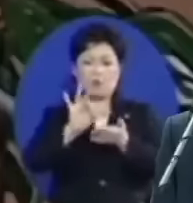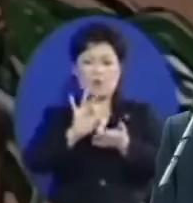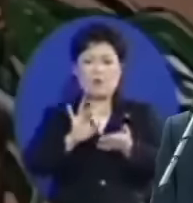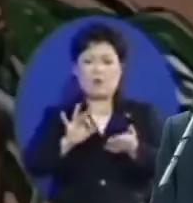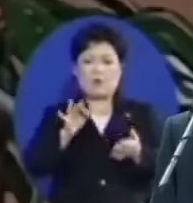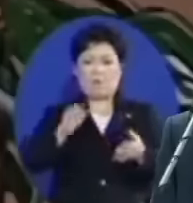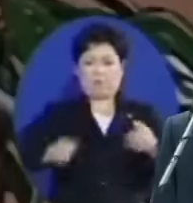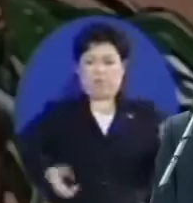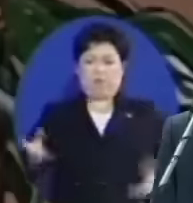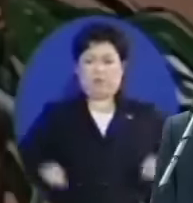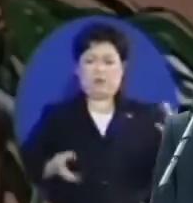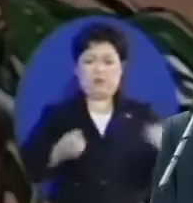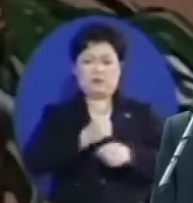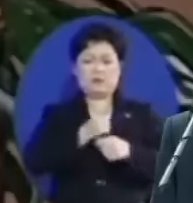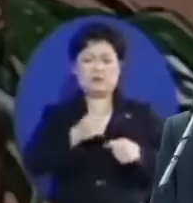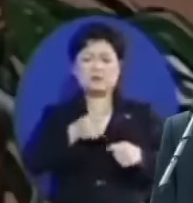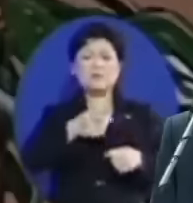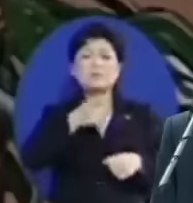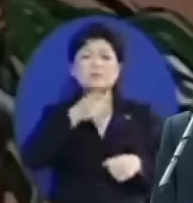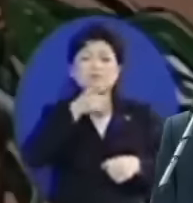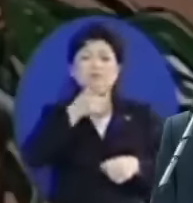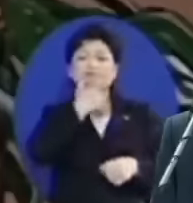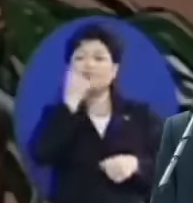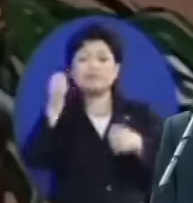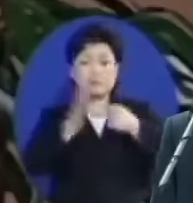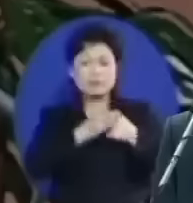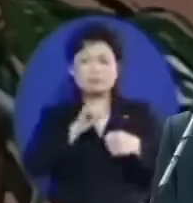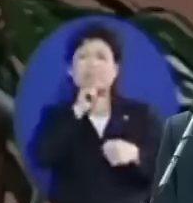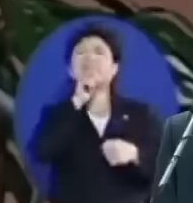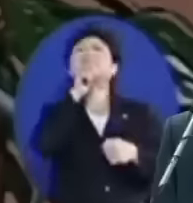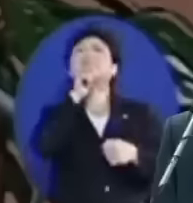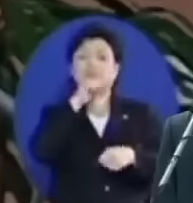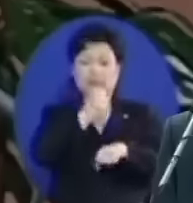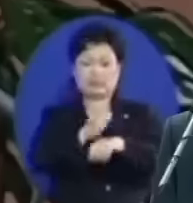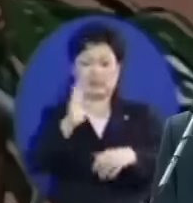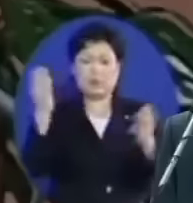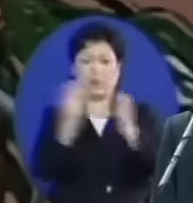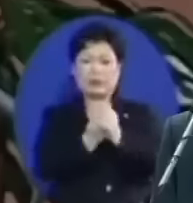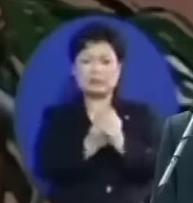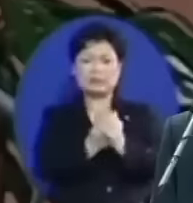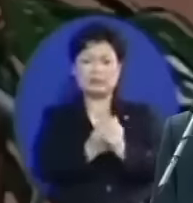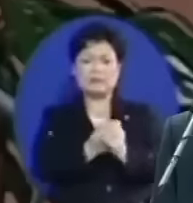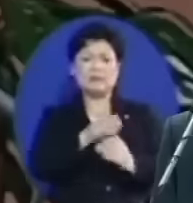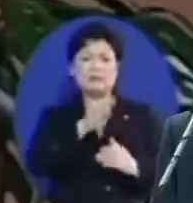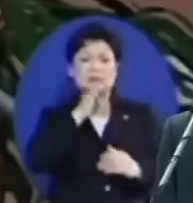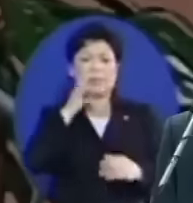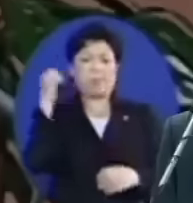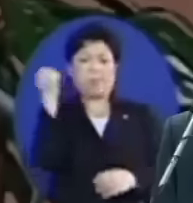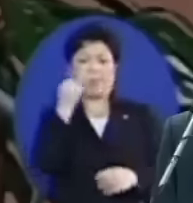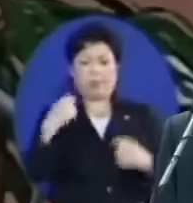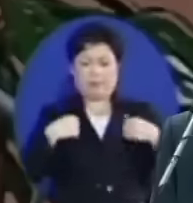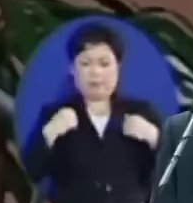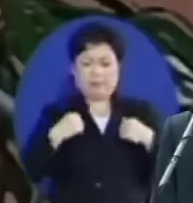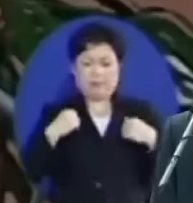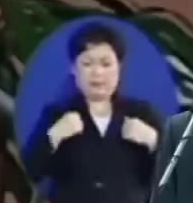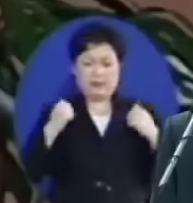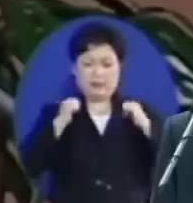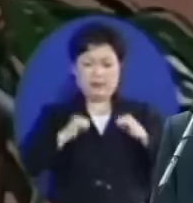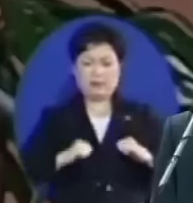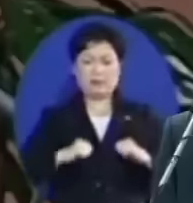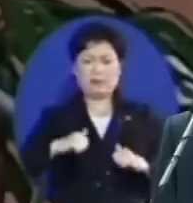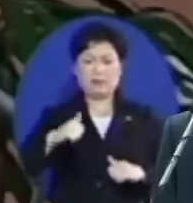흉년이 되니까 먹을 것이 없어 거지가 되었었습니다. 완전히 남루한 옷을 입고 거지가 되어 올 때 갈 데